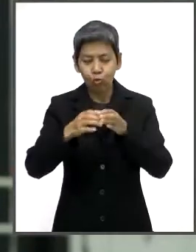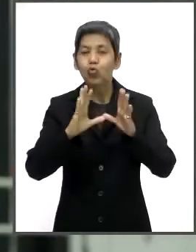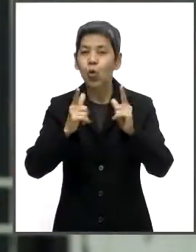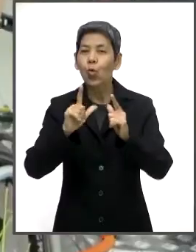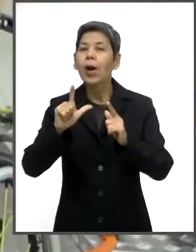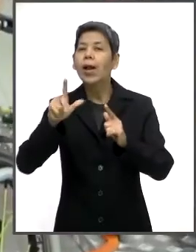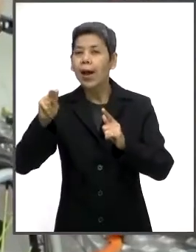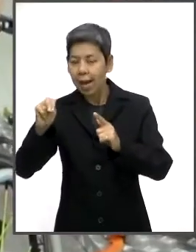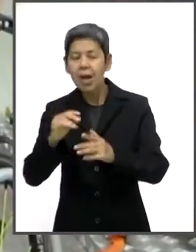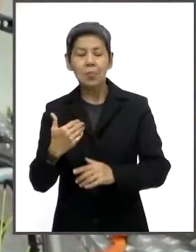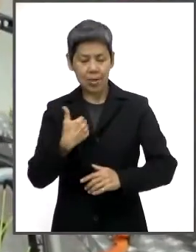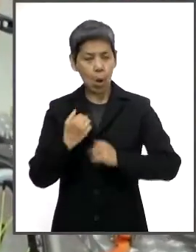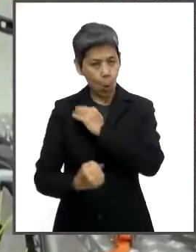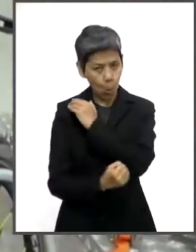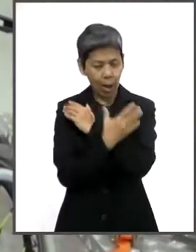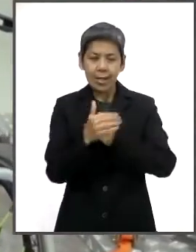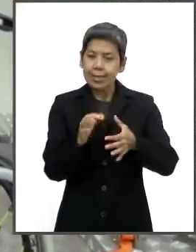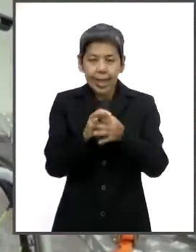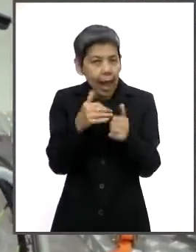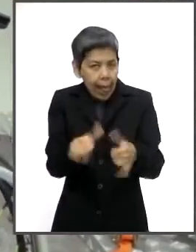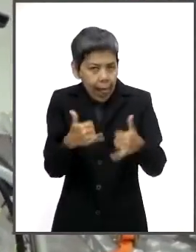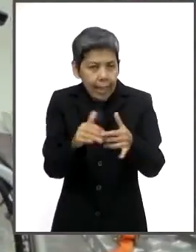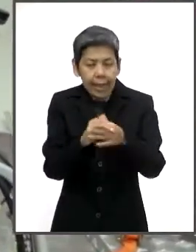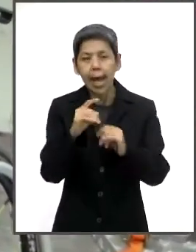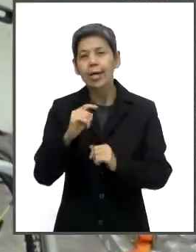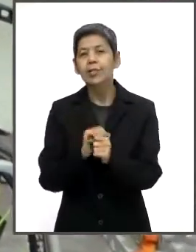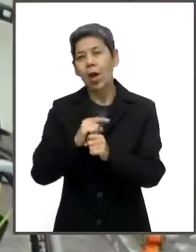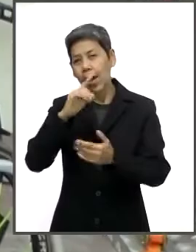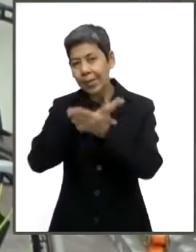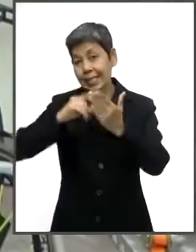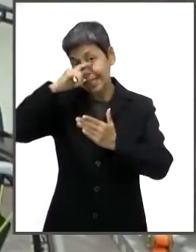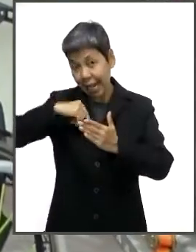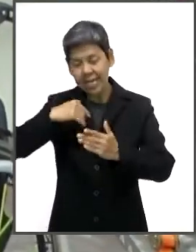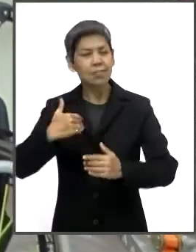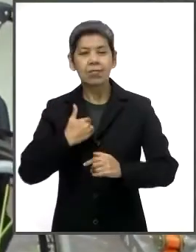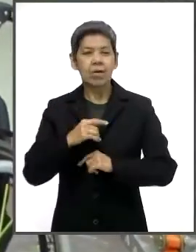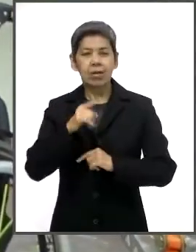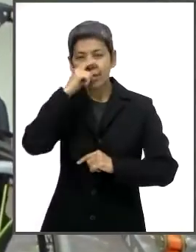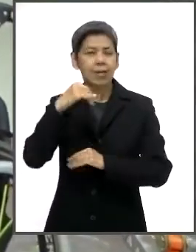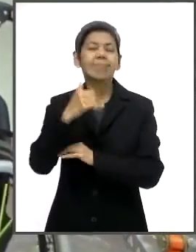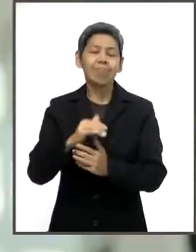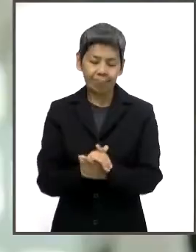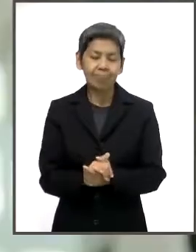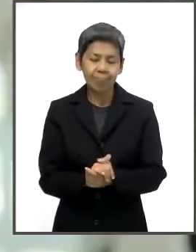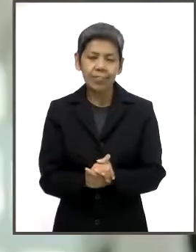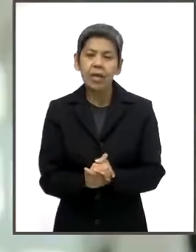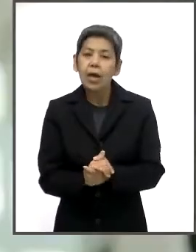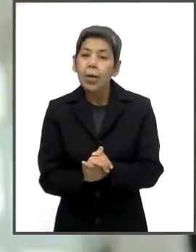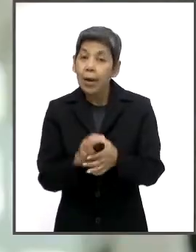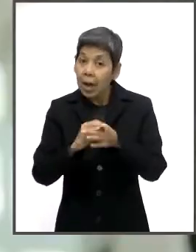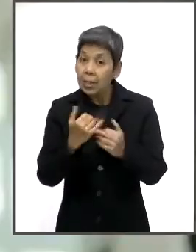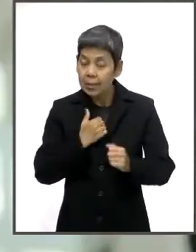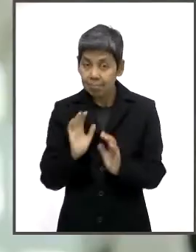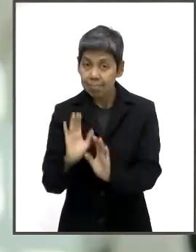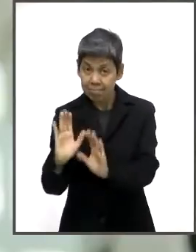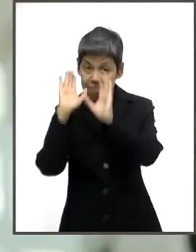าค่ะก็เลยได้มีโอกาสมาเล่นแล้วก็มาเล่นกีฬาแห่งชาติยังไม่ถึงระดับชาติค่ะ ครับนะฮะแล้วพอ